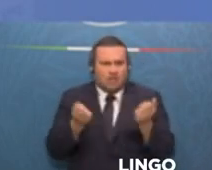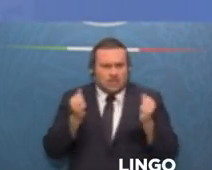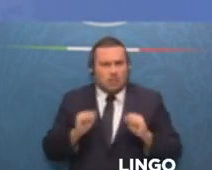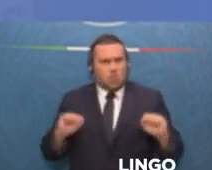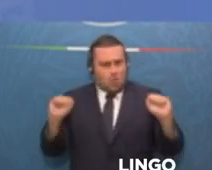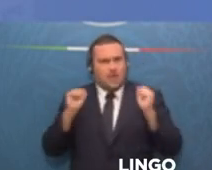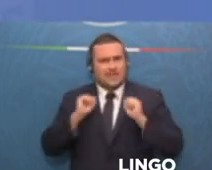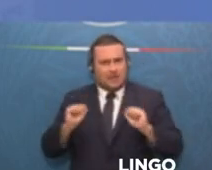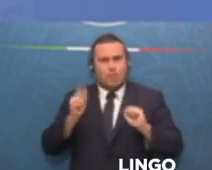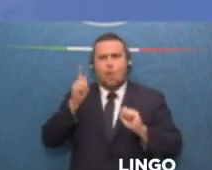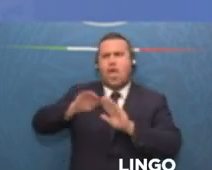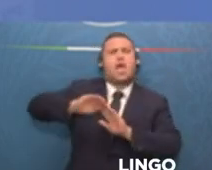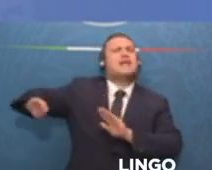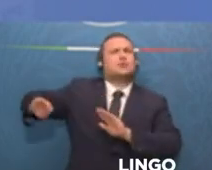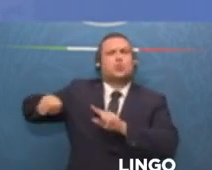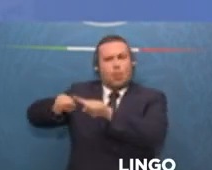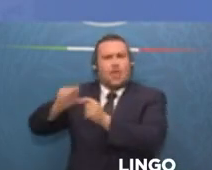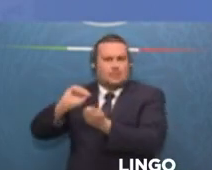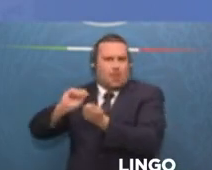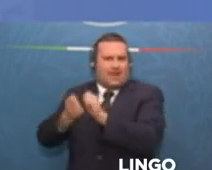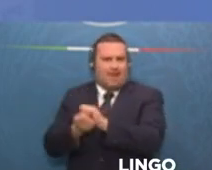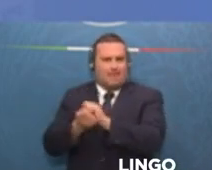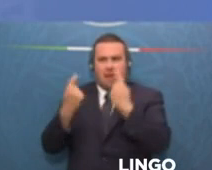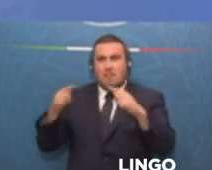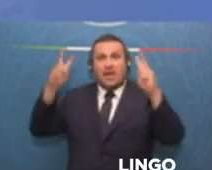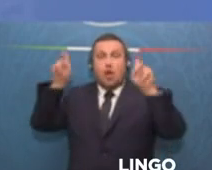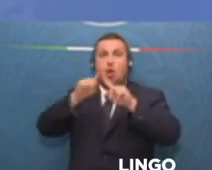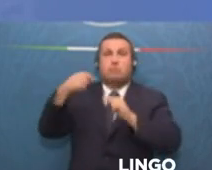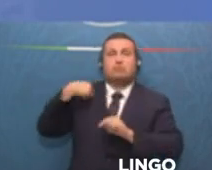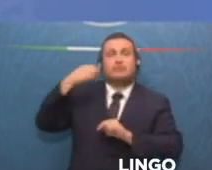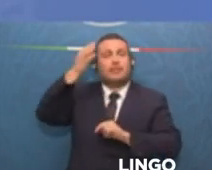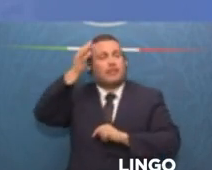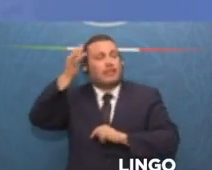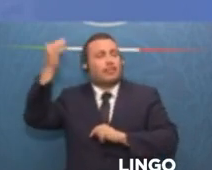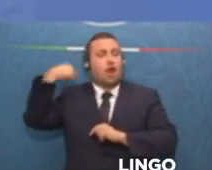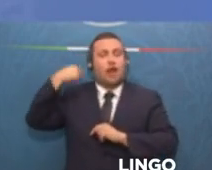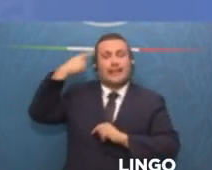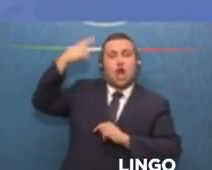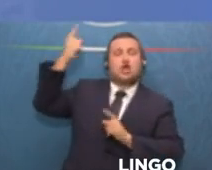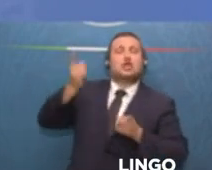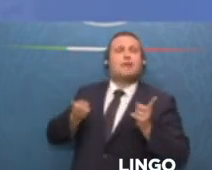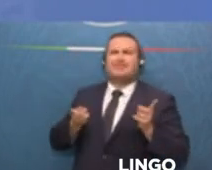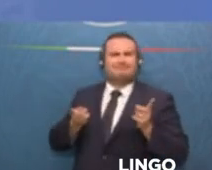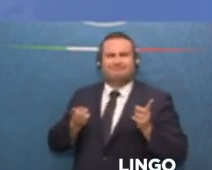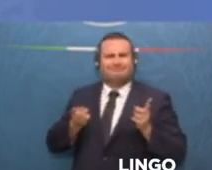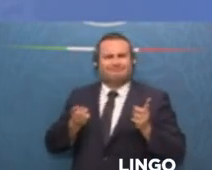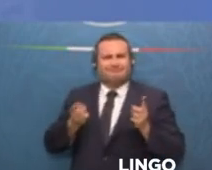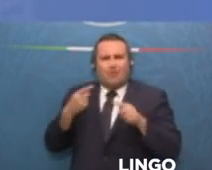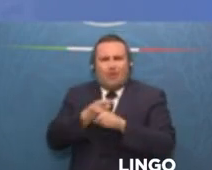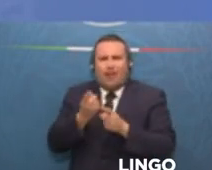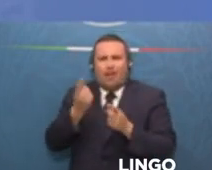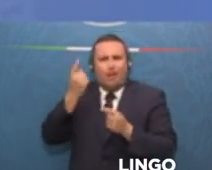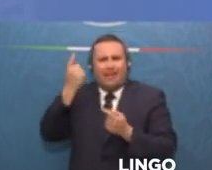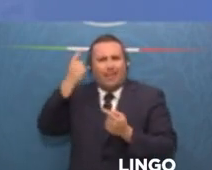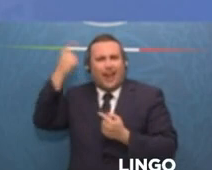ma suggerirei di affrontare la questione non come un fatto ideologico, ma più come un fatto abbastanza pragmatico.